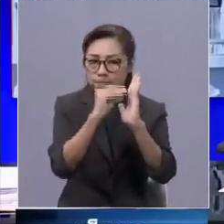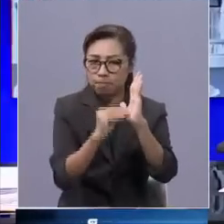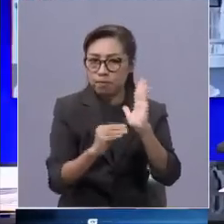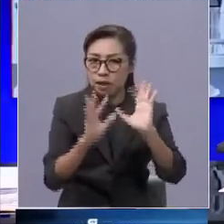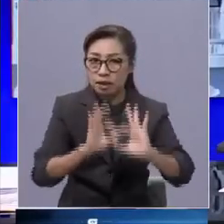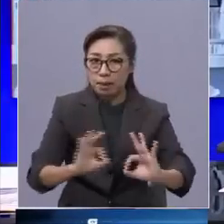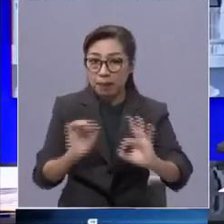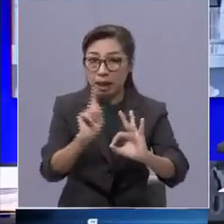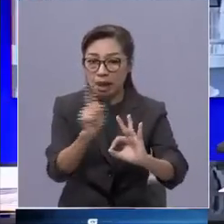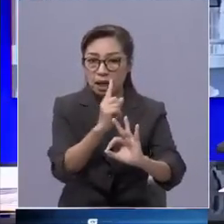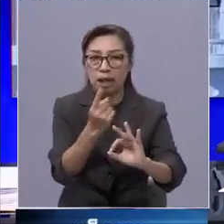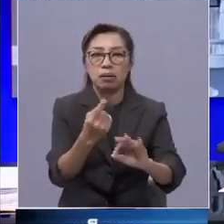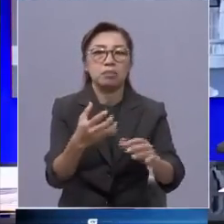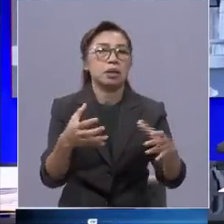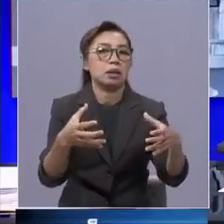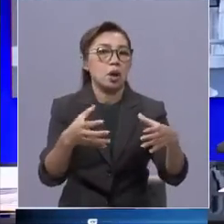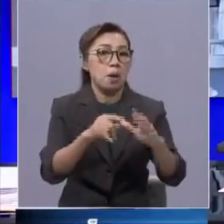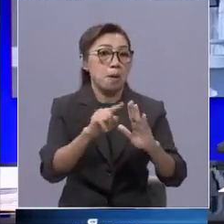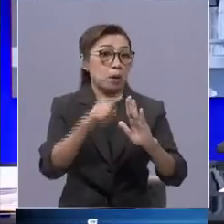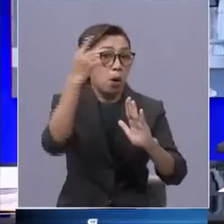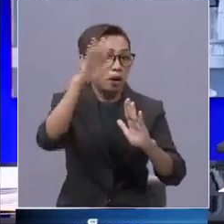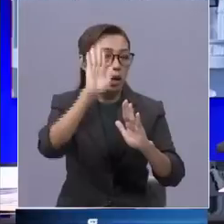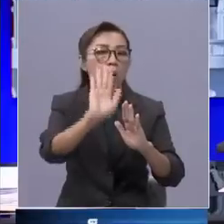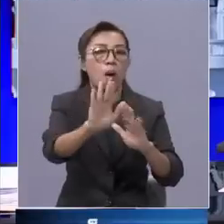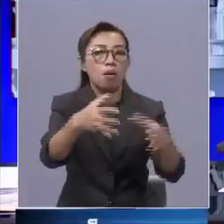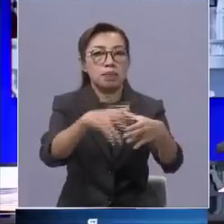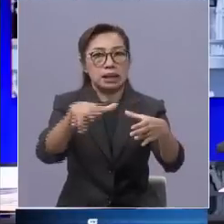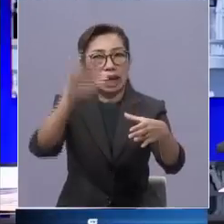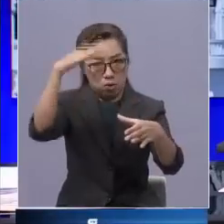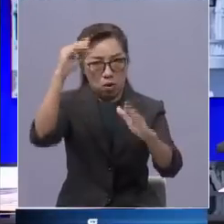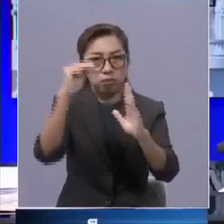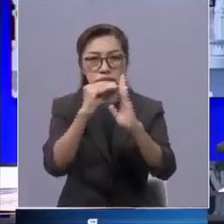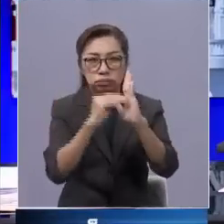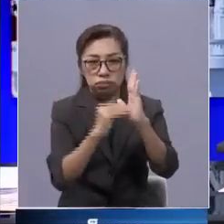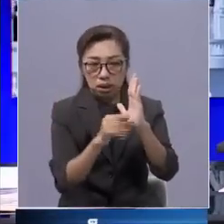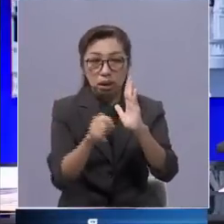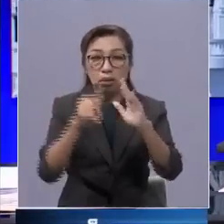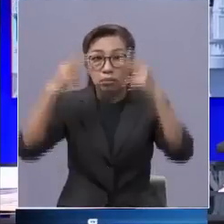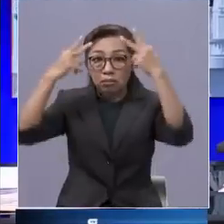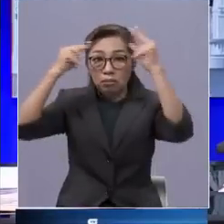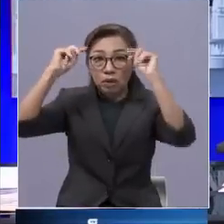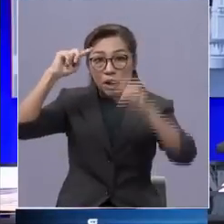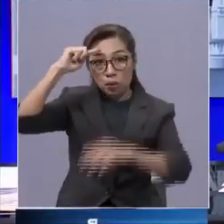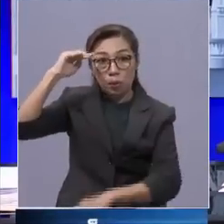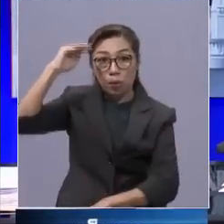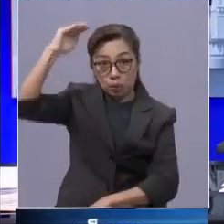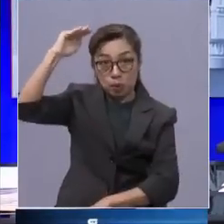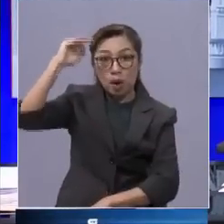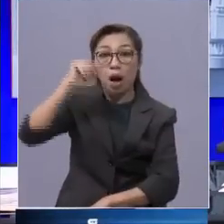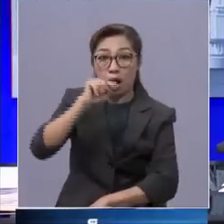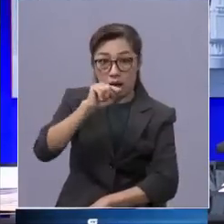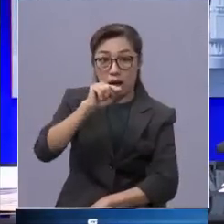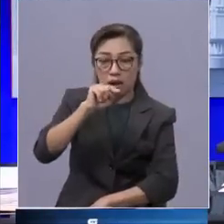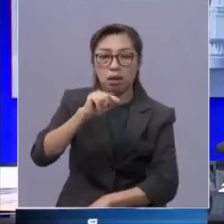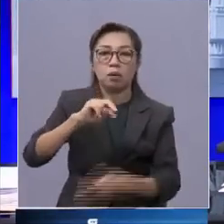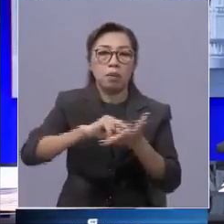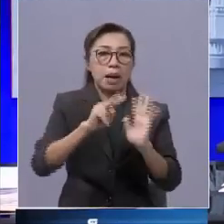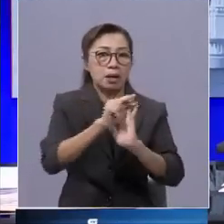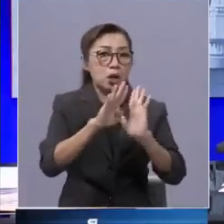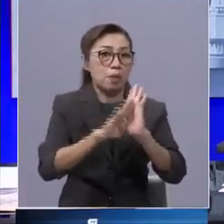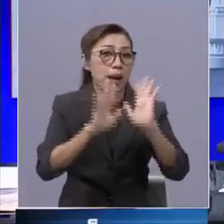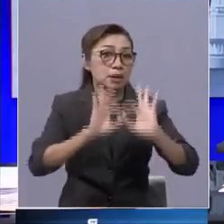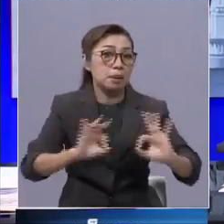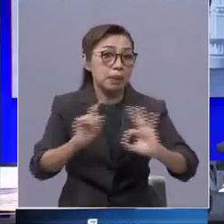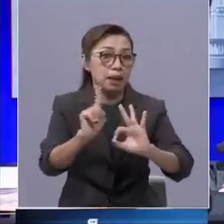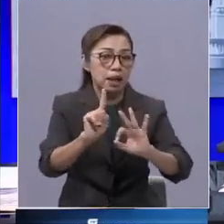คัญคือนโยบายของพรรคเพื่อไทยที่หาเสียงกันเอาไว้แน่นอนเมื่อคุณเศรษฐาเป็นนายกรัฐมนตรีนโยบายที่ชูโรงก็